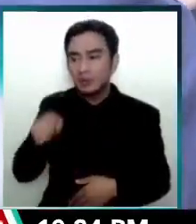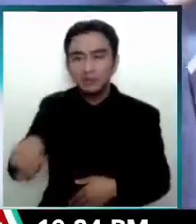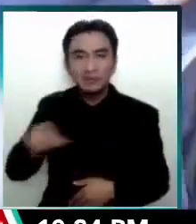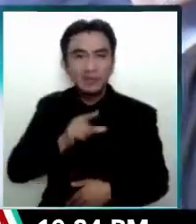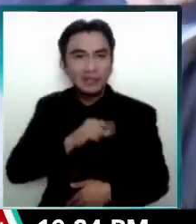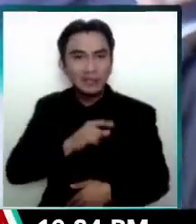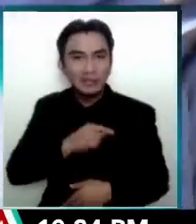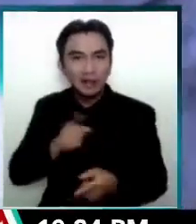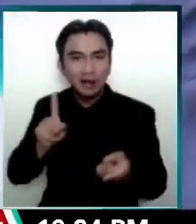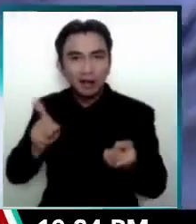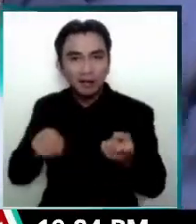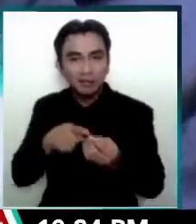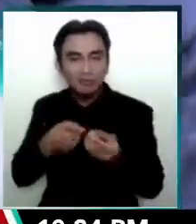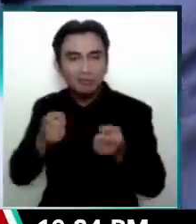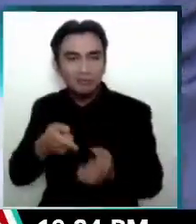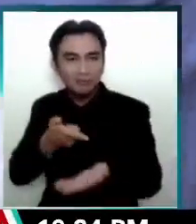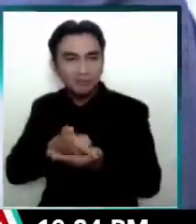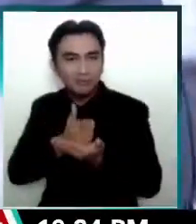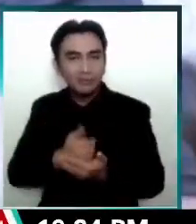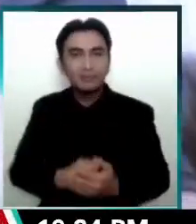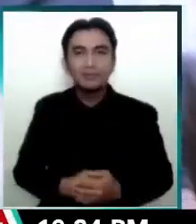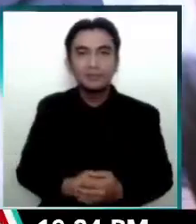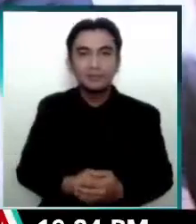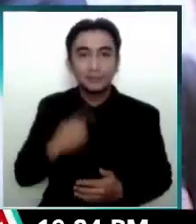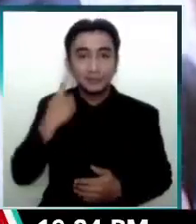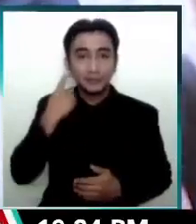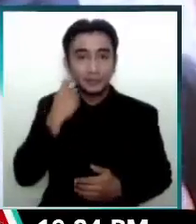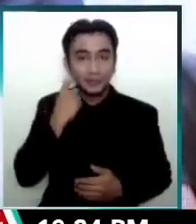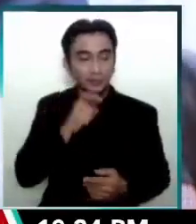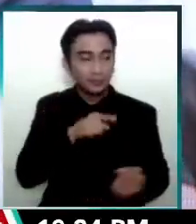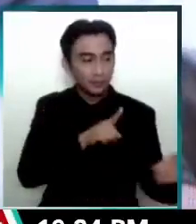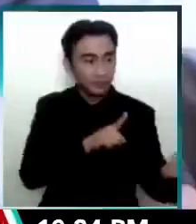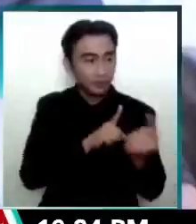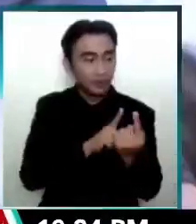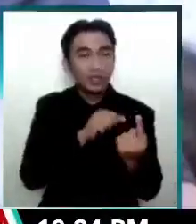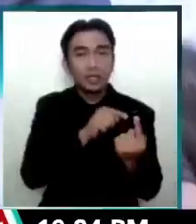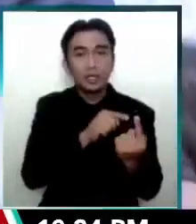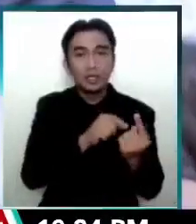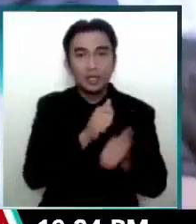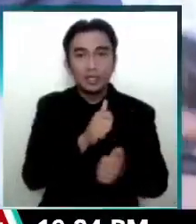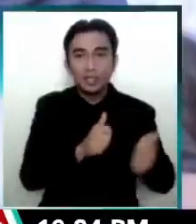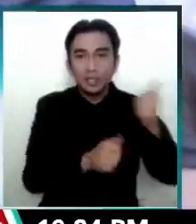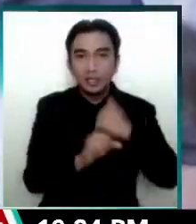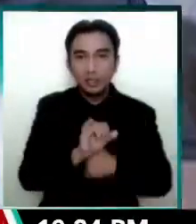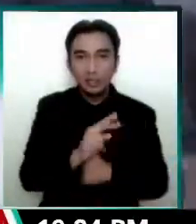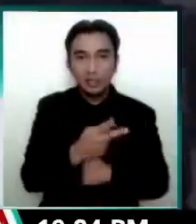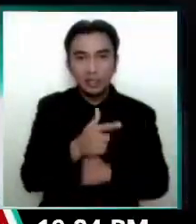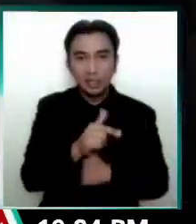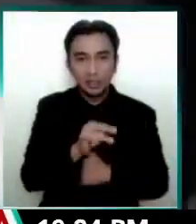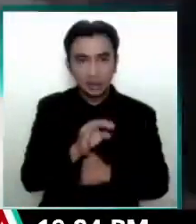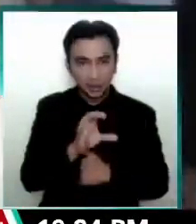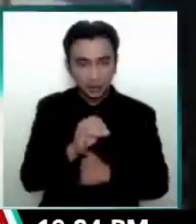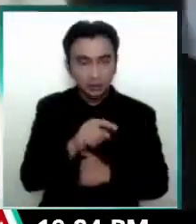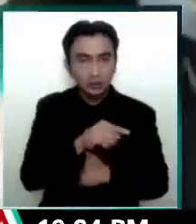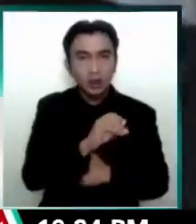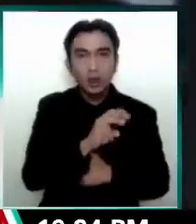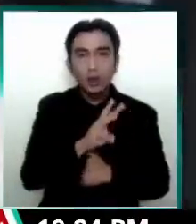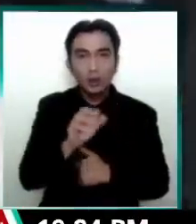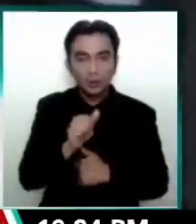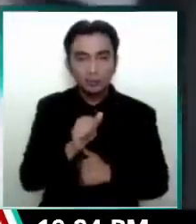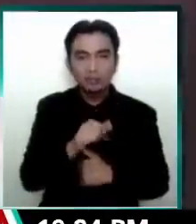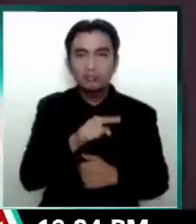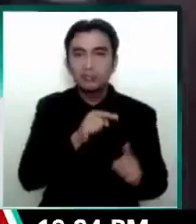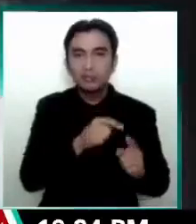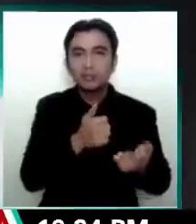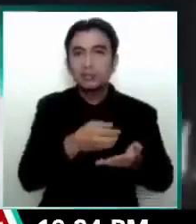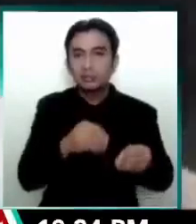ko. Kanina, dumalaw sa burol si OWA Administrator Arnel Ignacio na nag-abot ng tulong pinansyal. Siya rin ang sumalubong